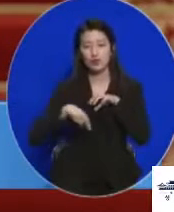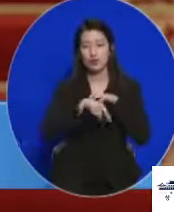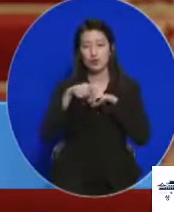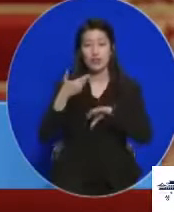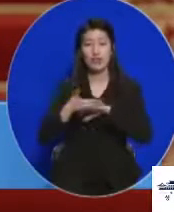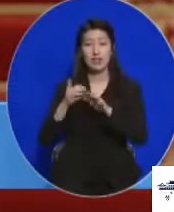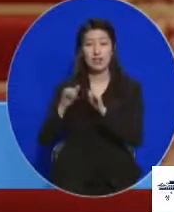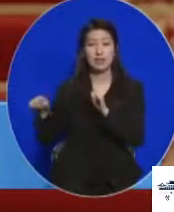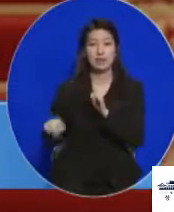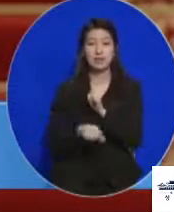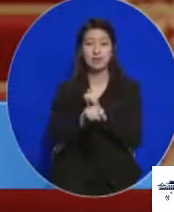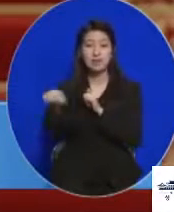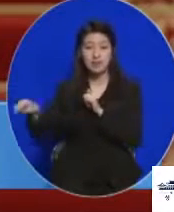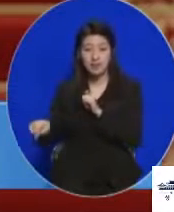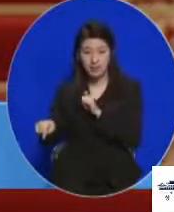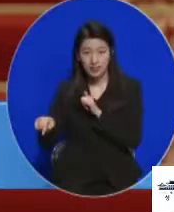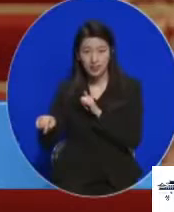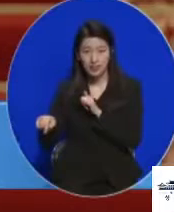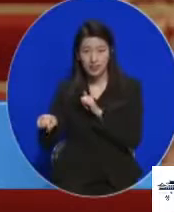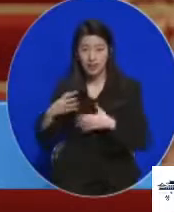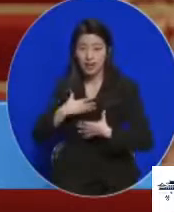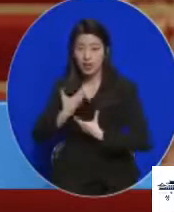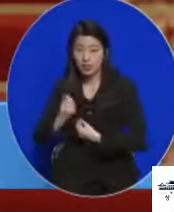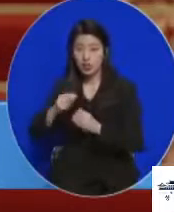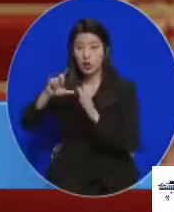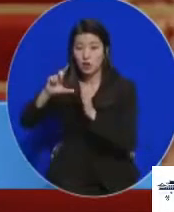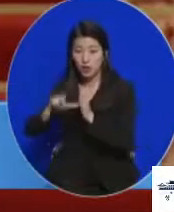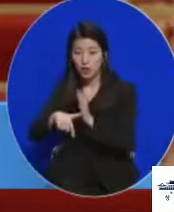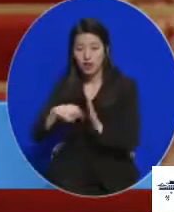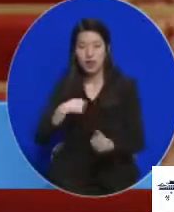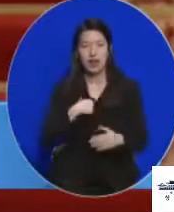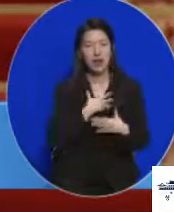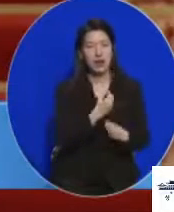놀라운 실천으로 전세계에 보여주었습니다